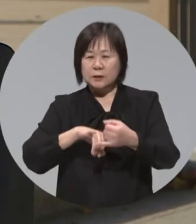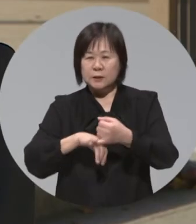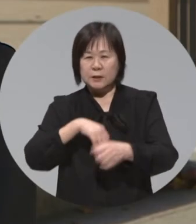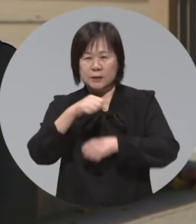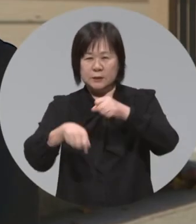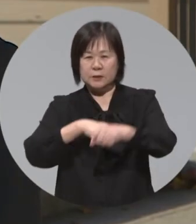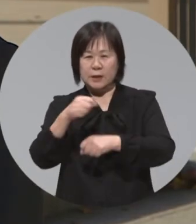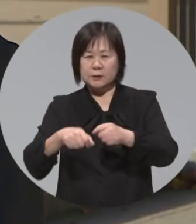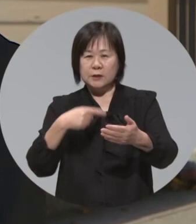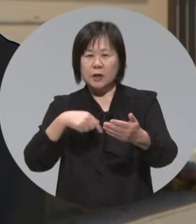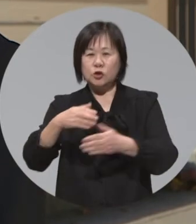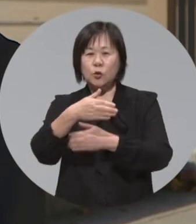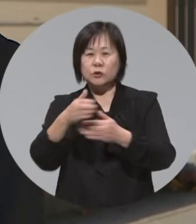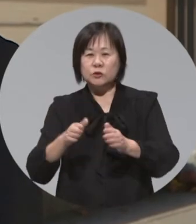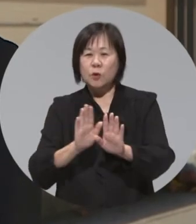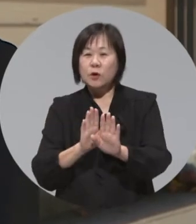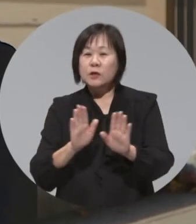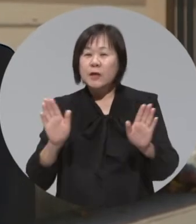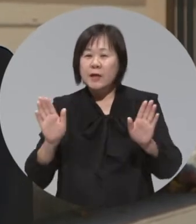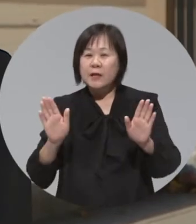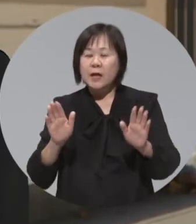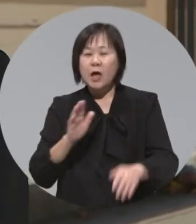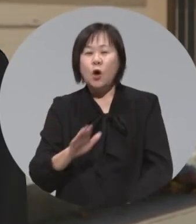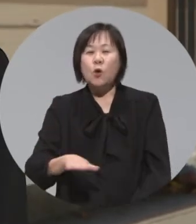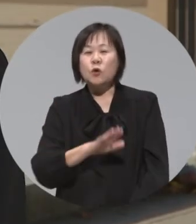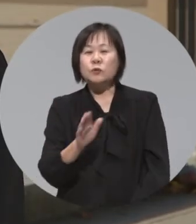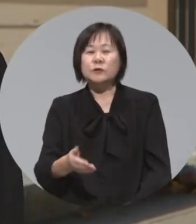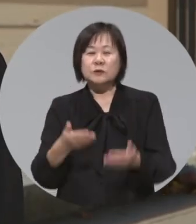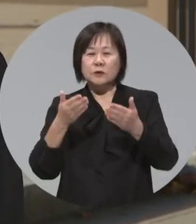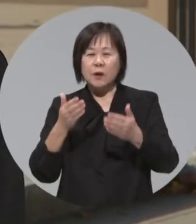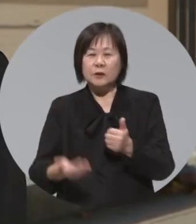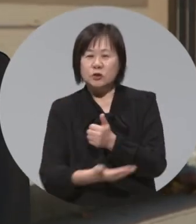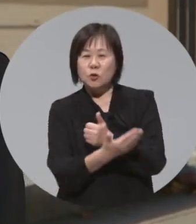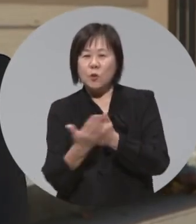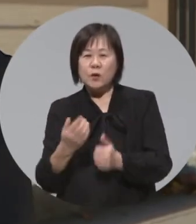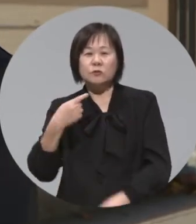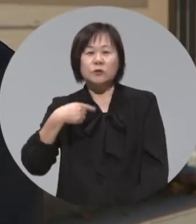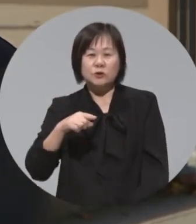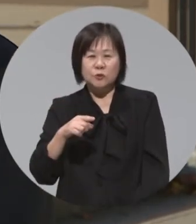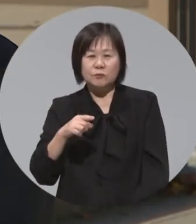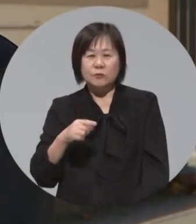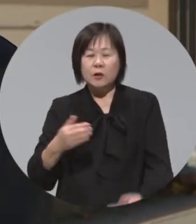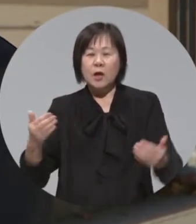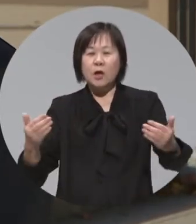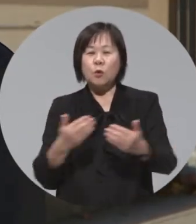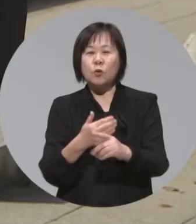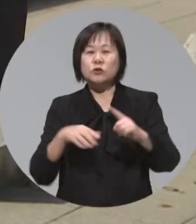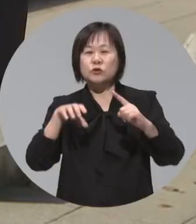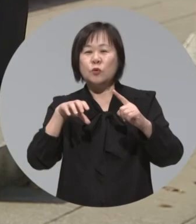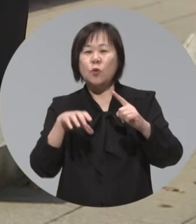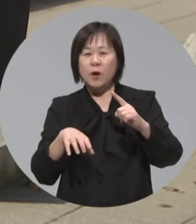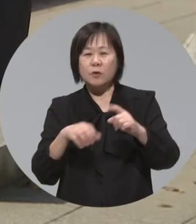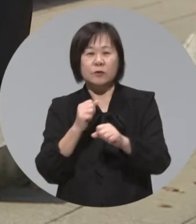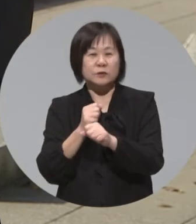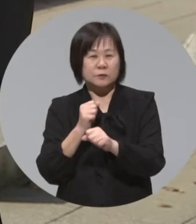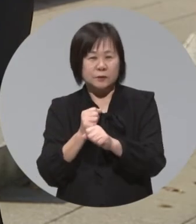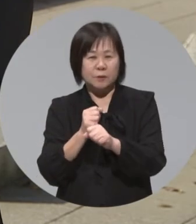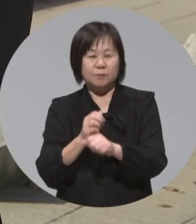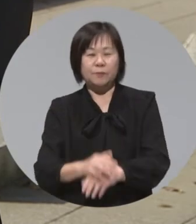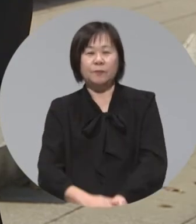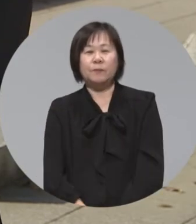車の教室を開いて、子どもたちの安全を確保しようというので、ここに交通公園を一つ、それ